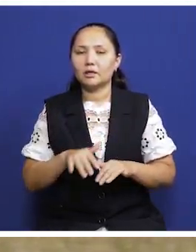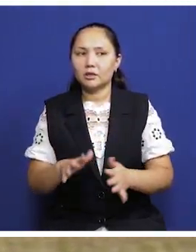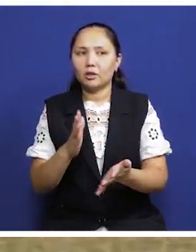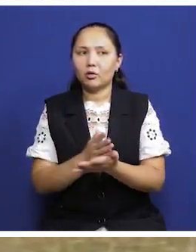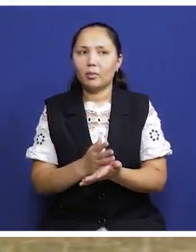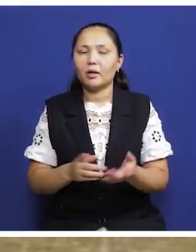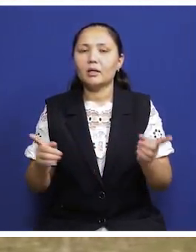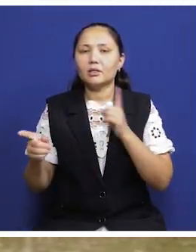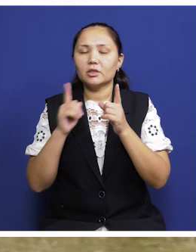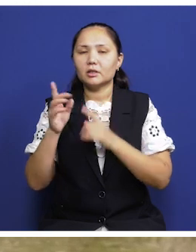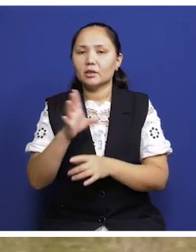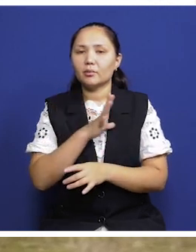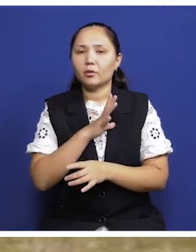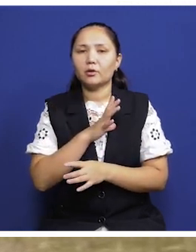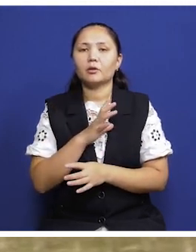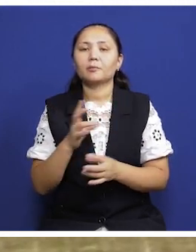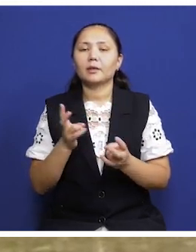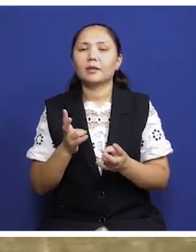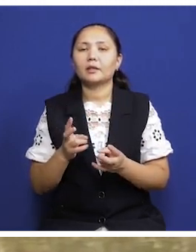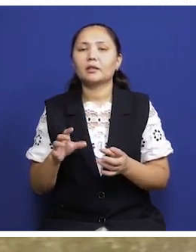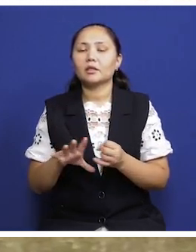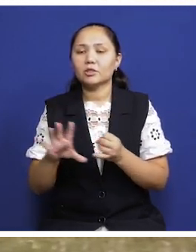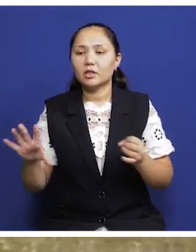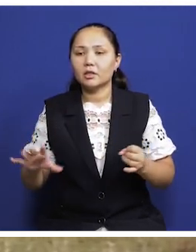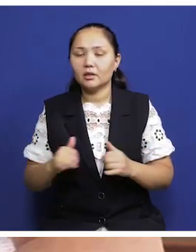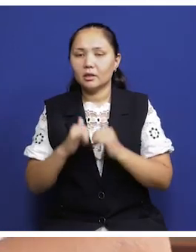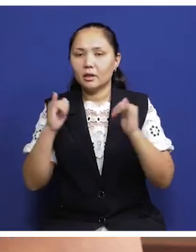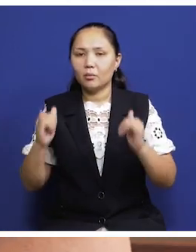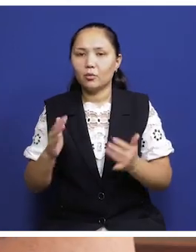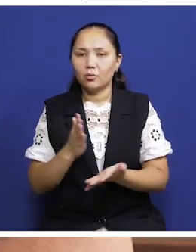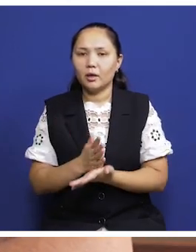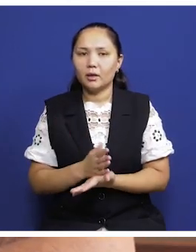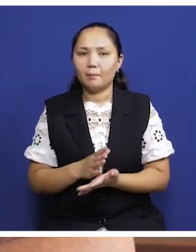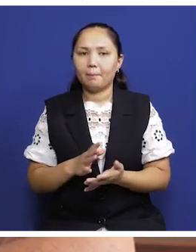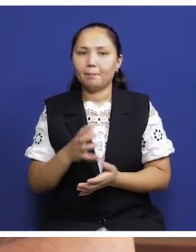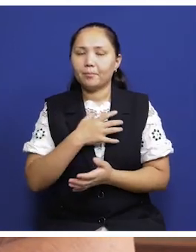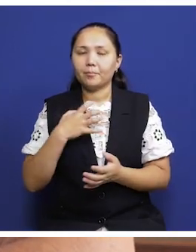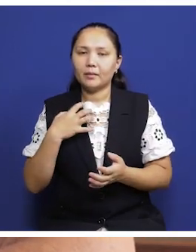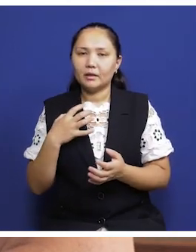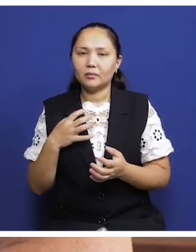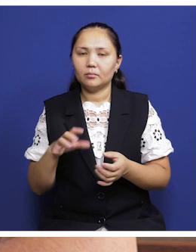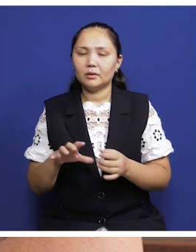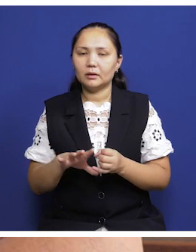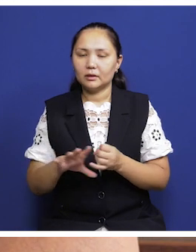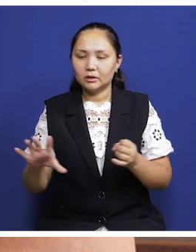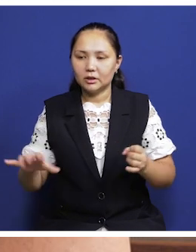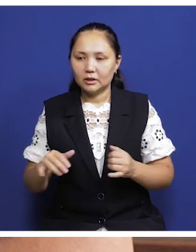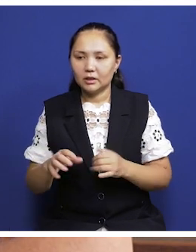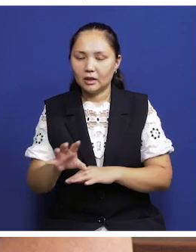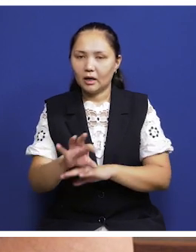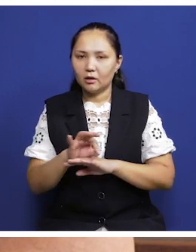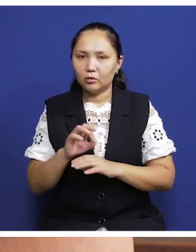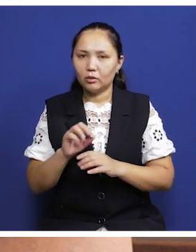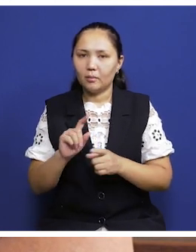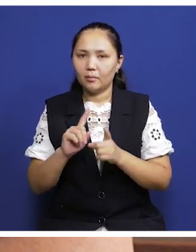егелерімен жиналыстар өткізіліп, нәтижесінде ортақ жайылым жерлер кеңеюде. Мынау жайылым жерді кері қайтару бойынша бізде